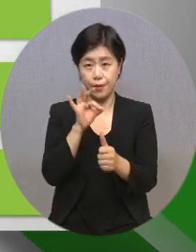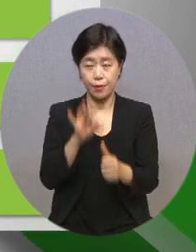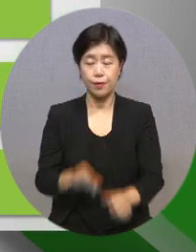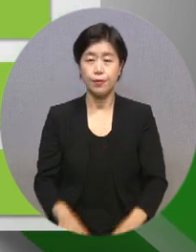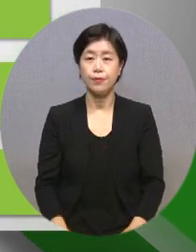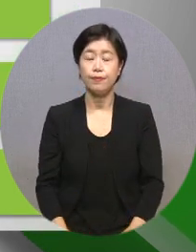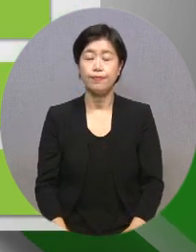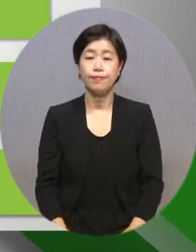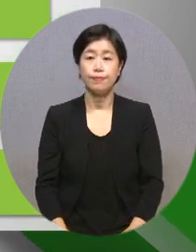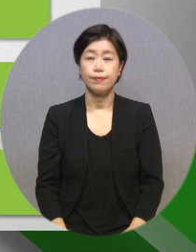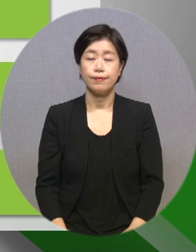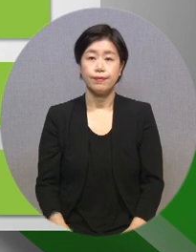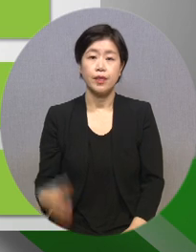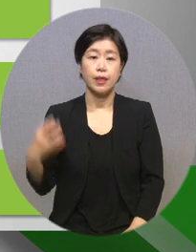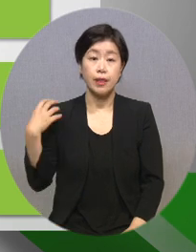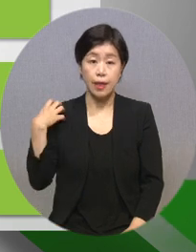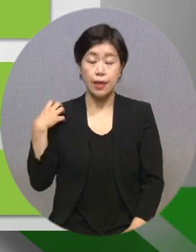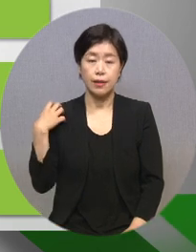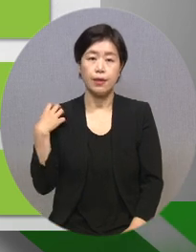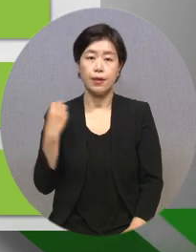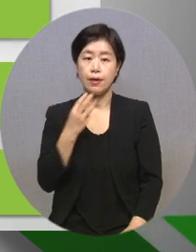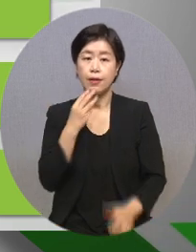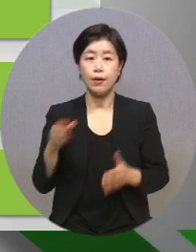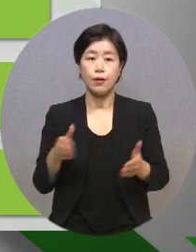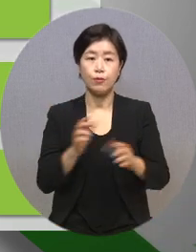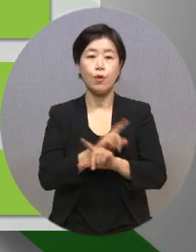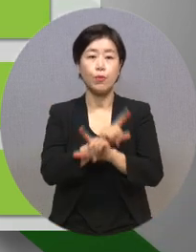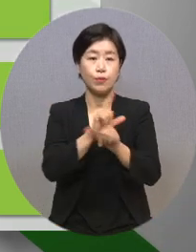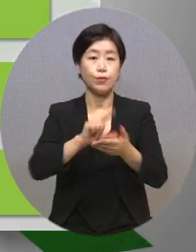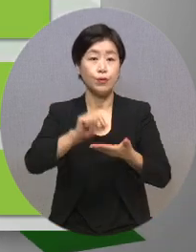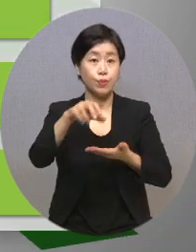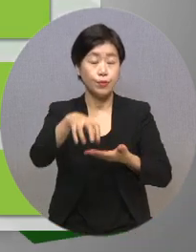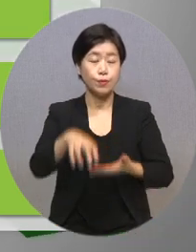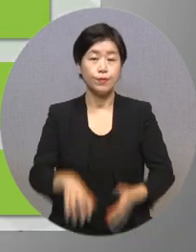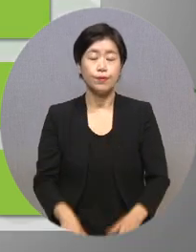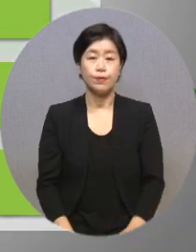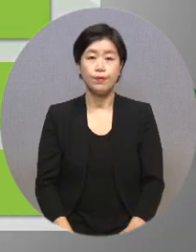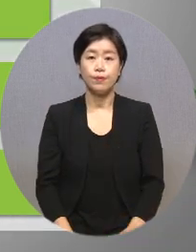채용합니다. 담당 지사는 경기 북부지사입니다.